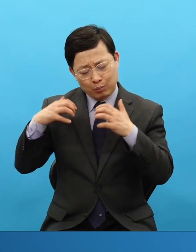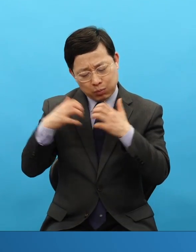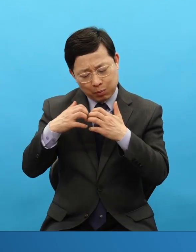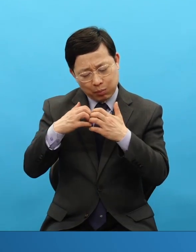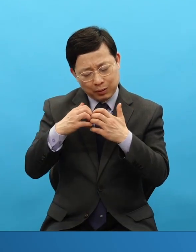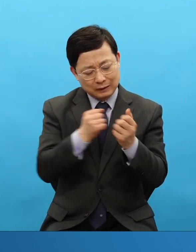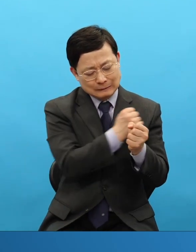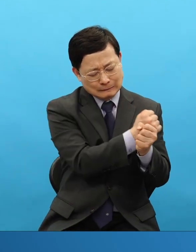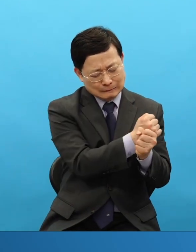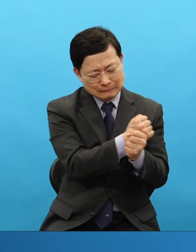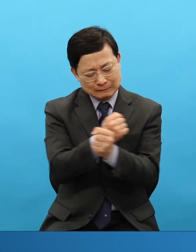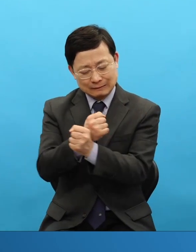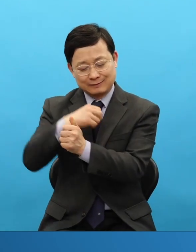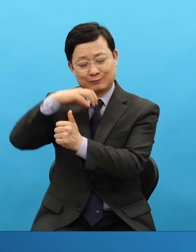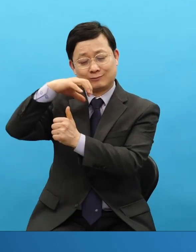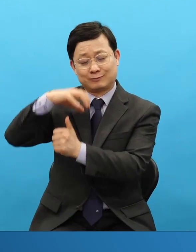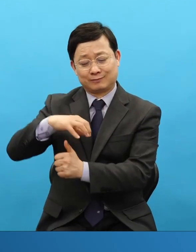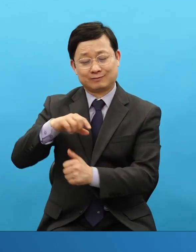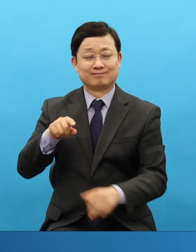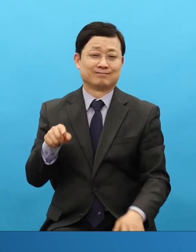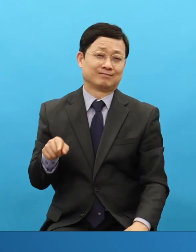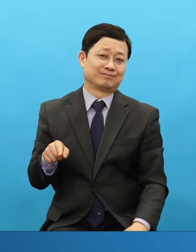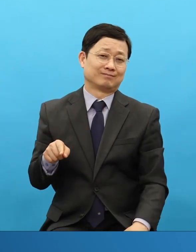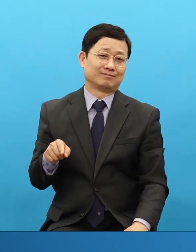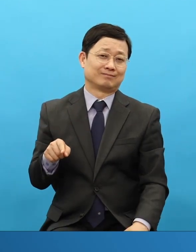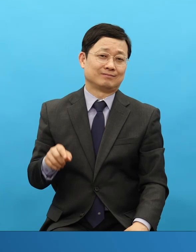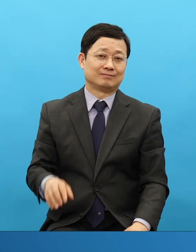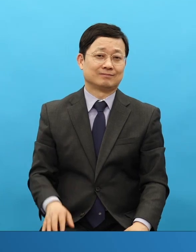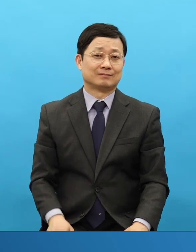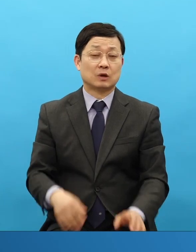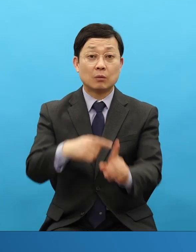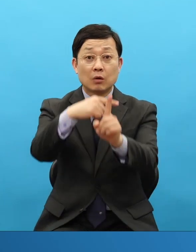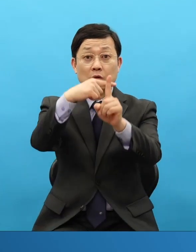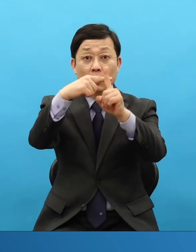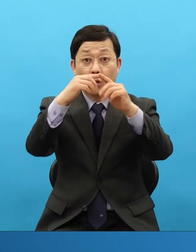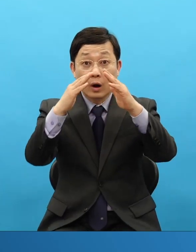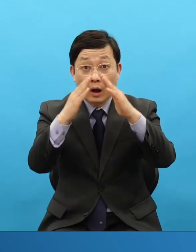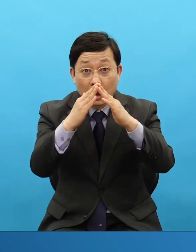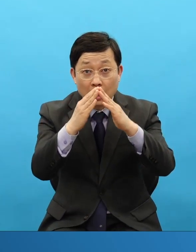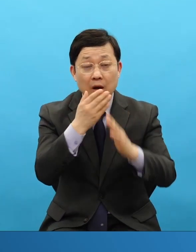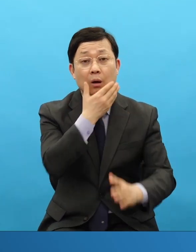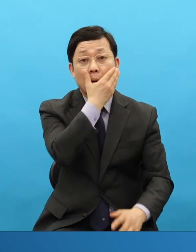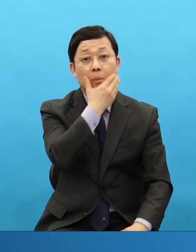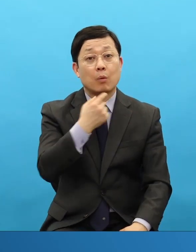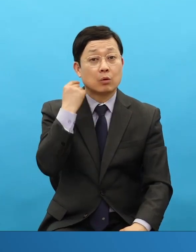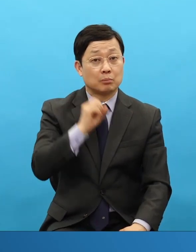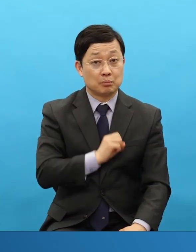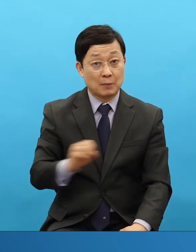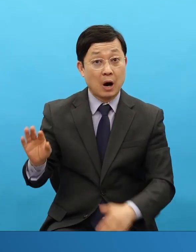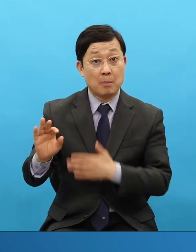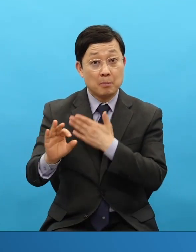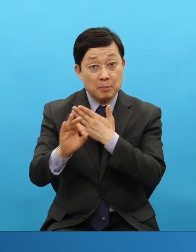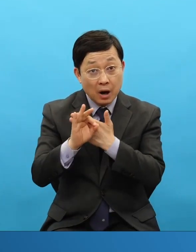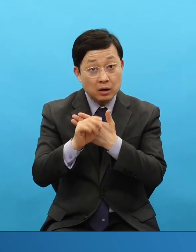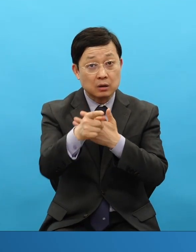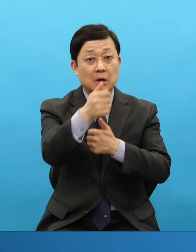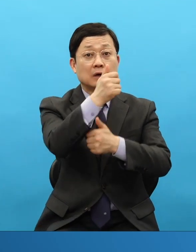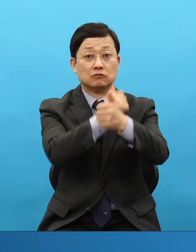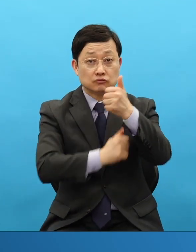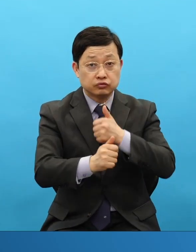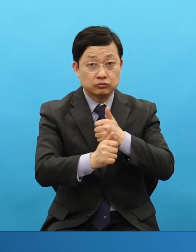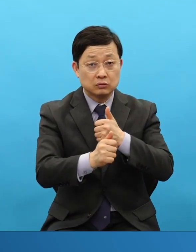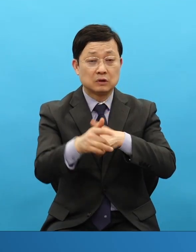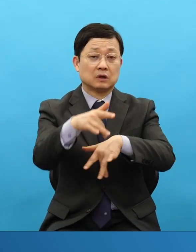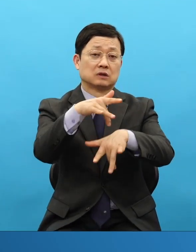captives again. 두고 보세요. See what happened. 교회는 복음 놓치면 무조건 후대들이 포로됩니다. If the churches lose the gospel, their